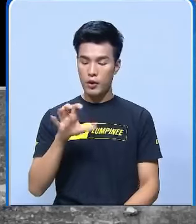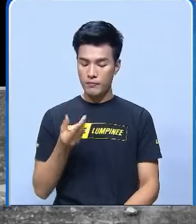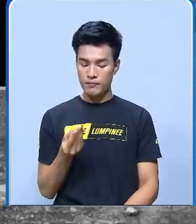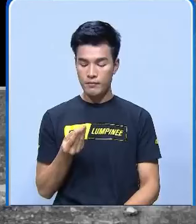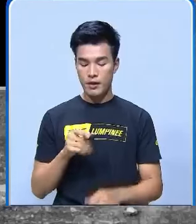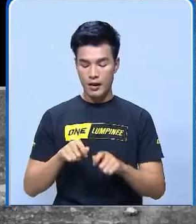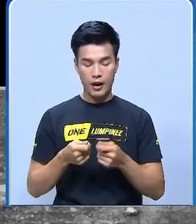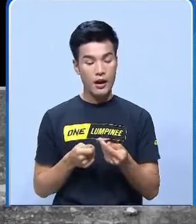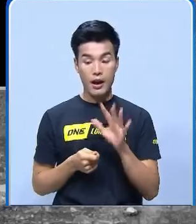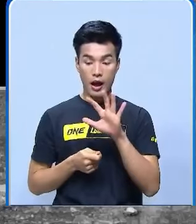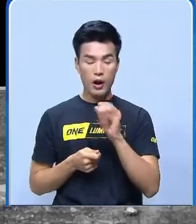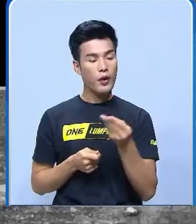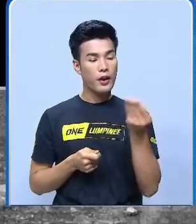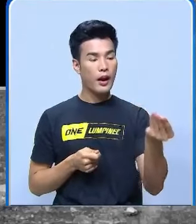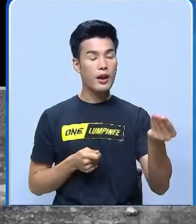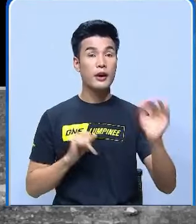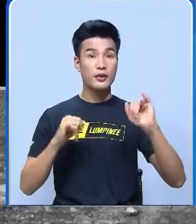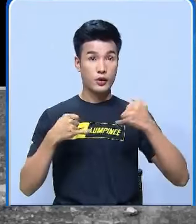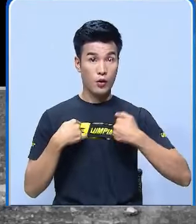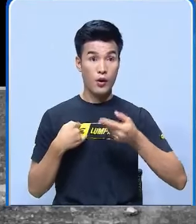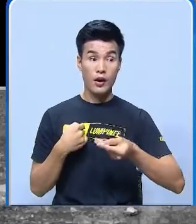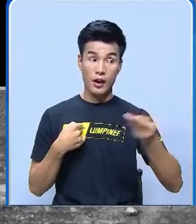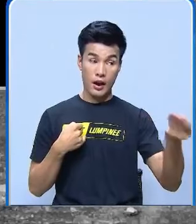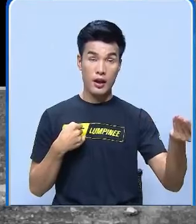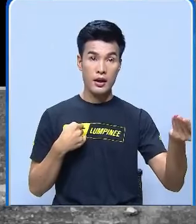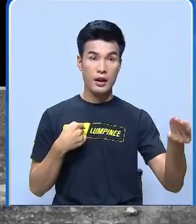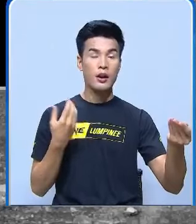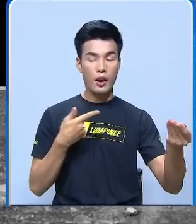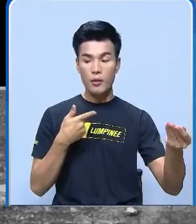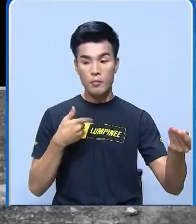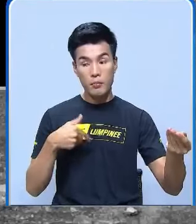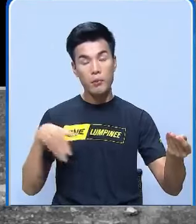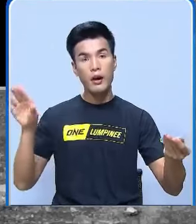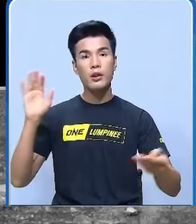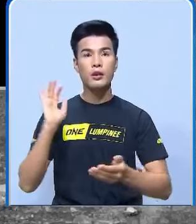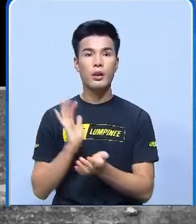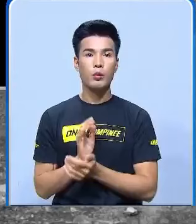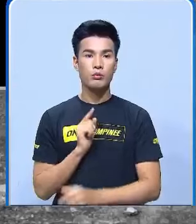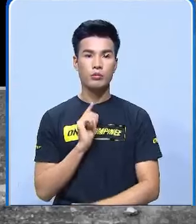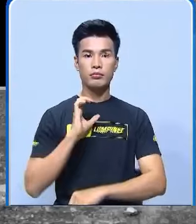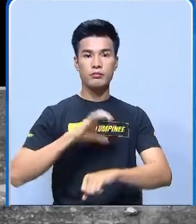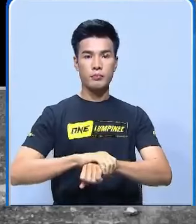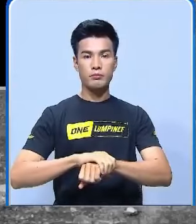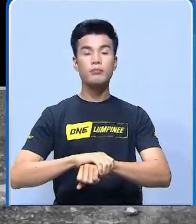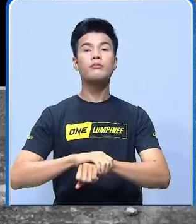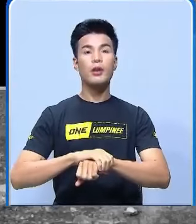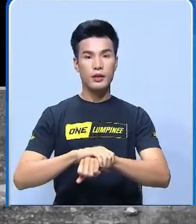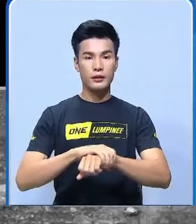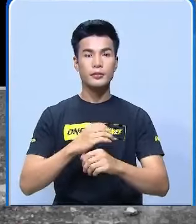ายกฤษดาซึ่งเป็นเจ้าของร้านก่อนที่จะออกไปจากร้านตำรวจจึงแสดงตัวเข้าจับกุมทันทีค่ะ